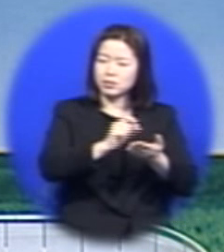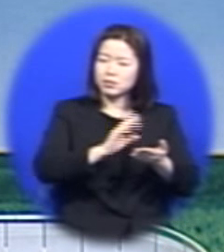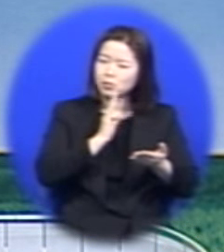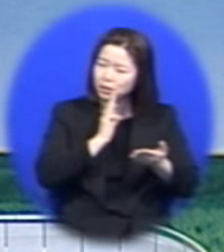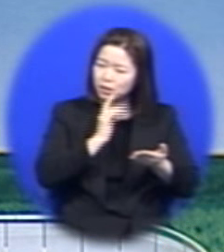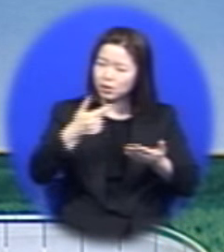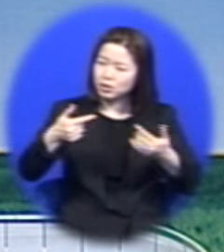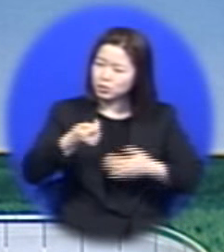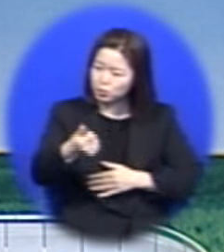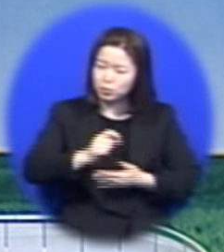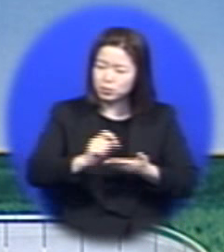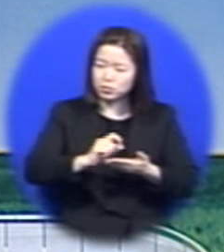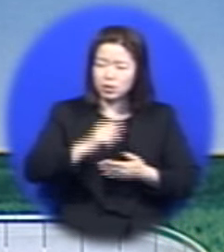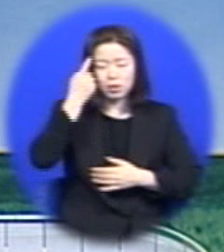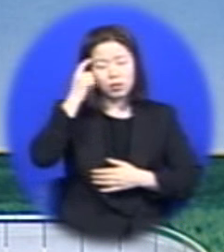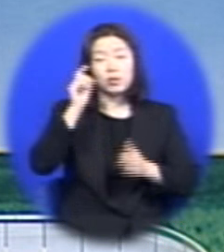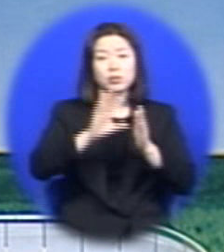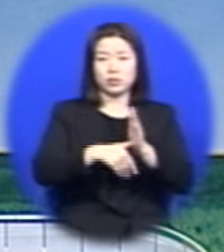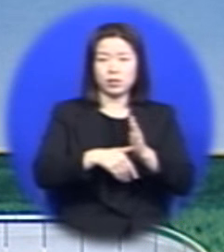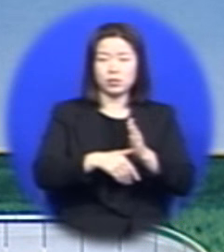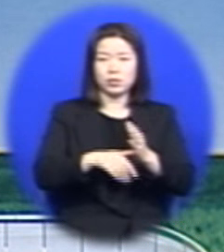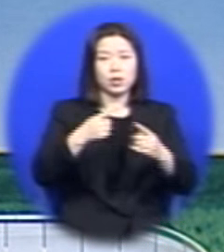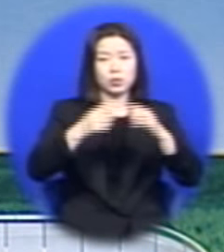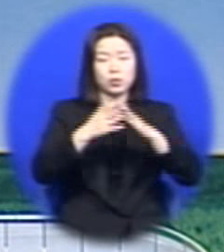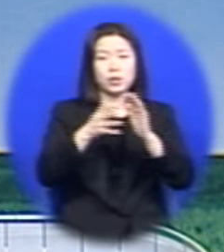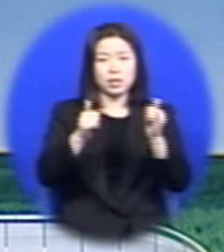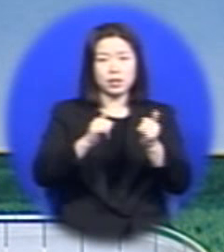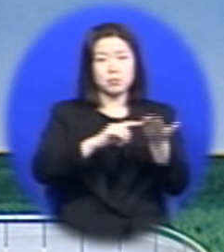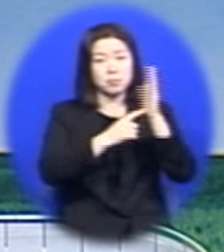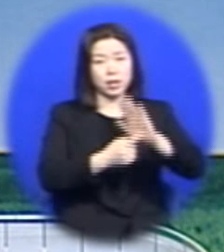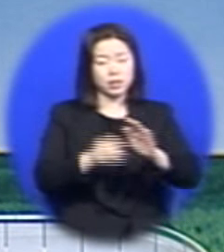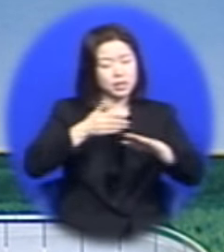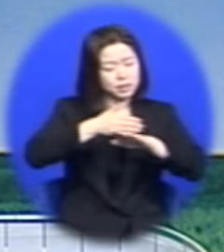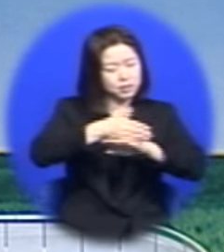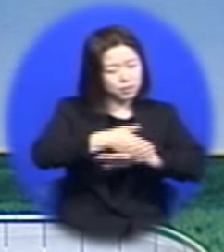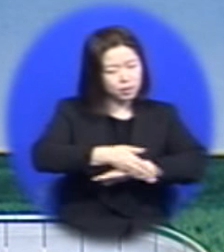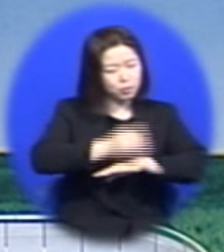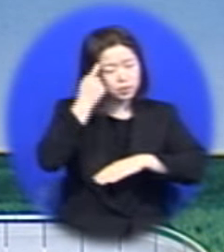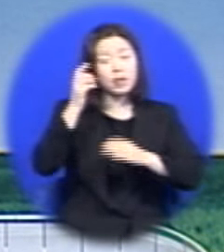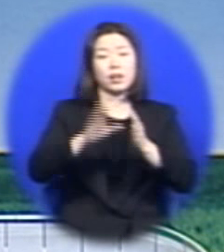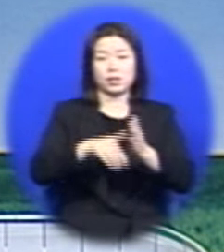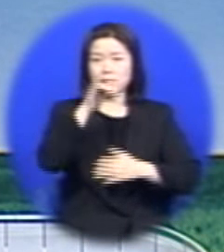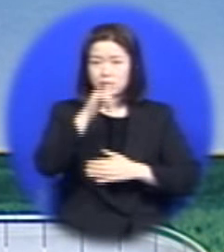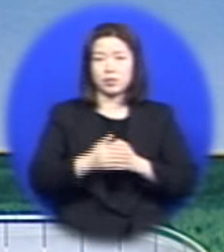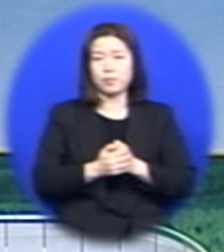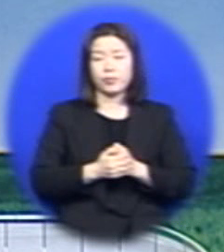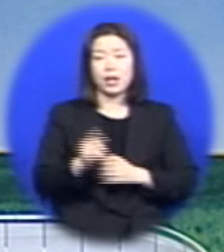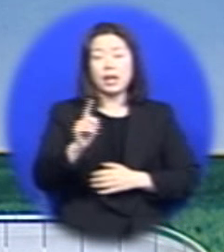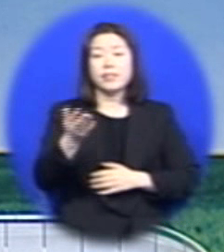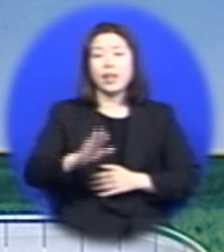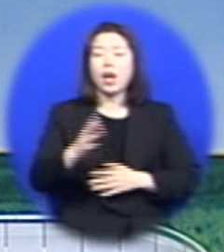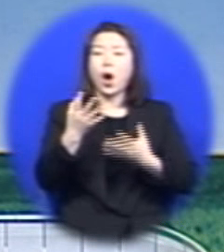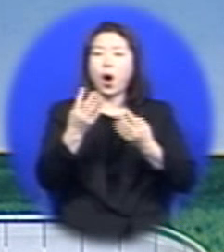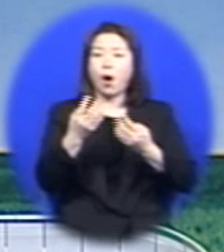건가? 어떤 때는 교우들의 반응이 조금 느리다고 생각할 때도 있었어요. 그런데 얼마 전에